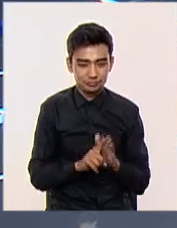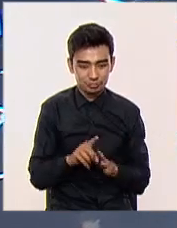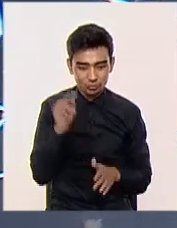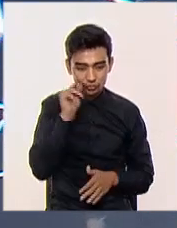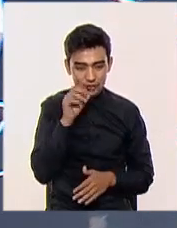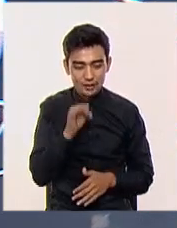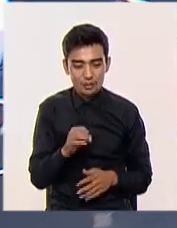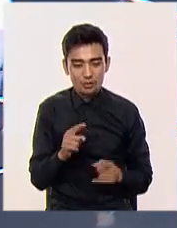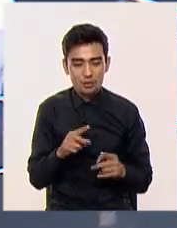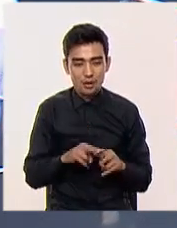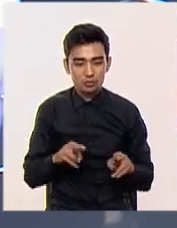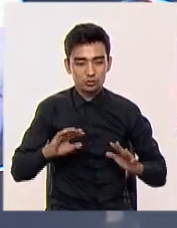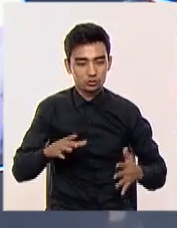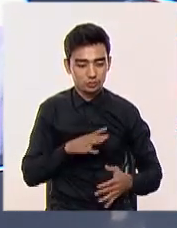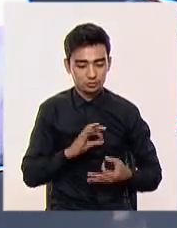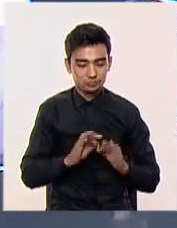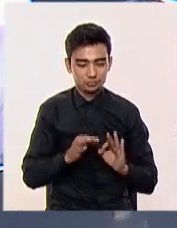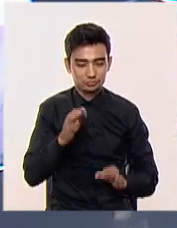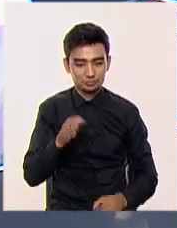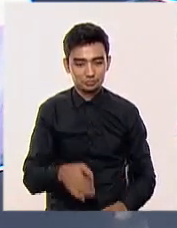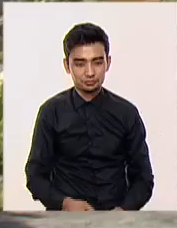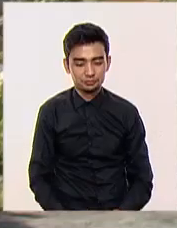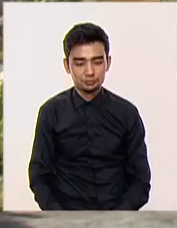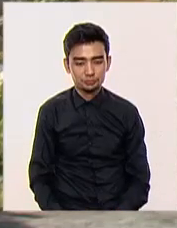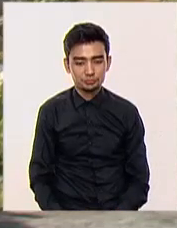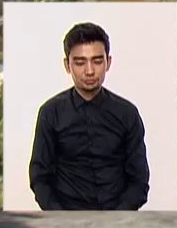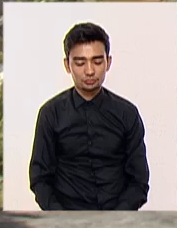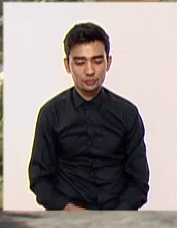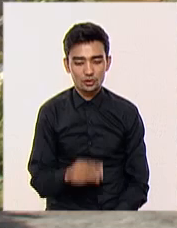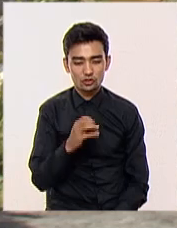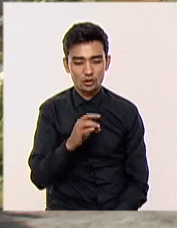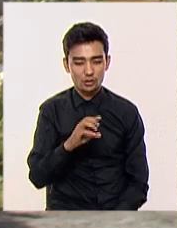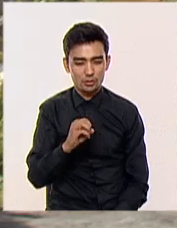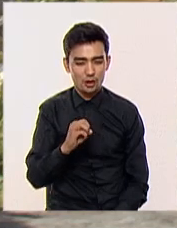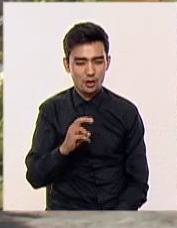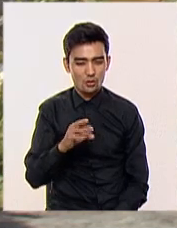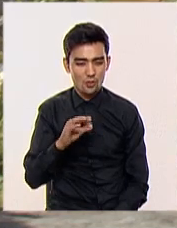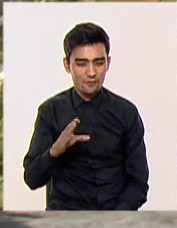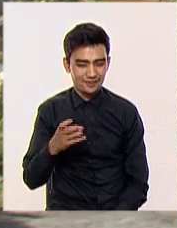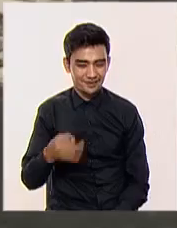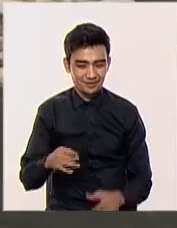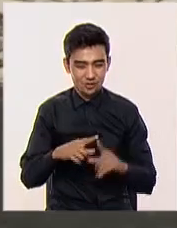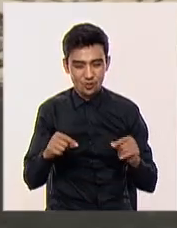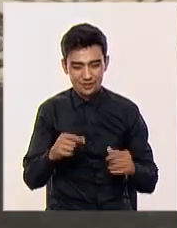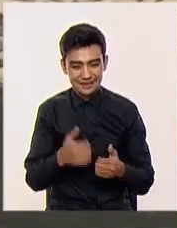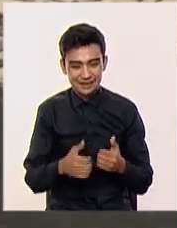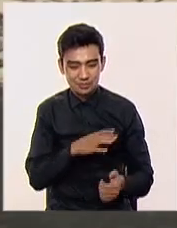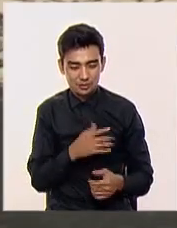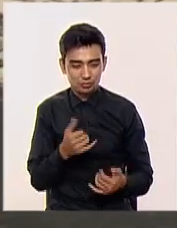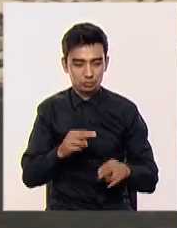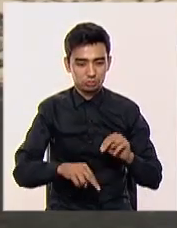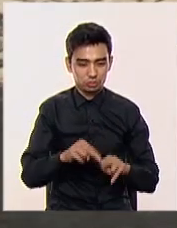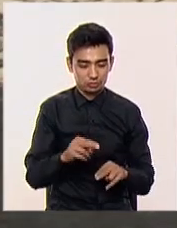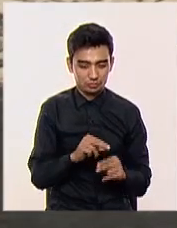и почему так вышло, расскажет наш корреспондент. В Щербаковской средней школе вместо учеников – строители. По